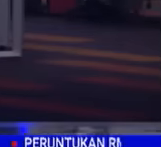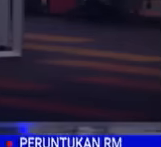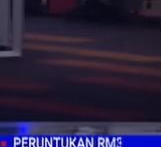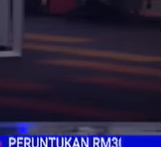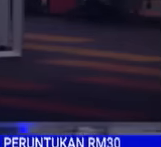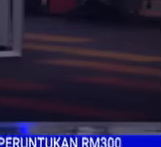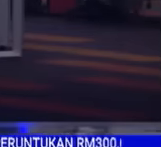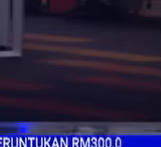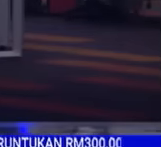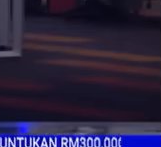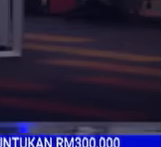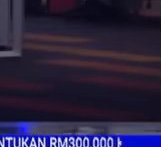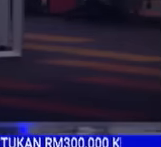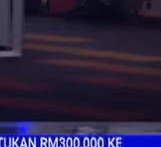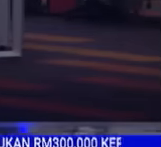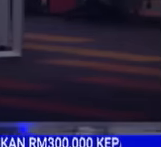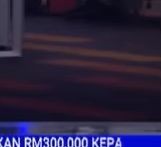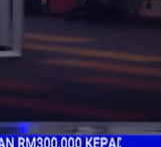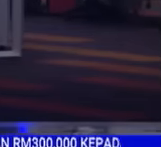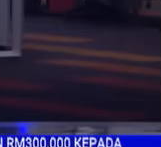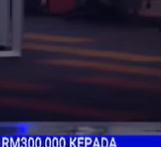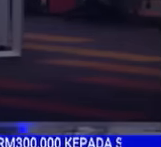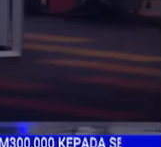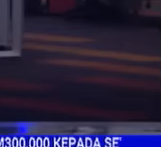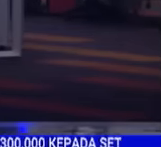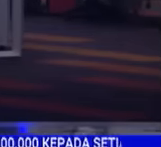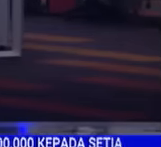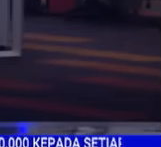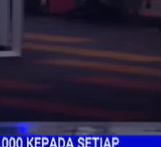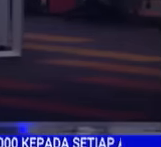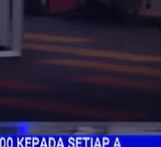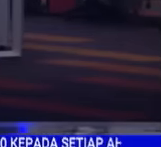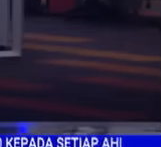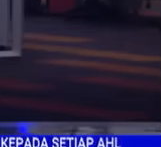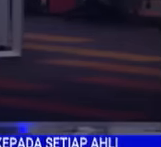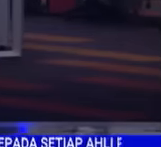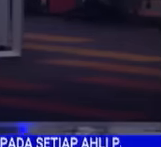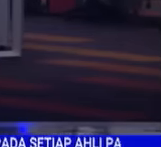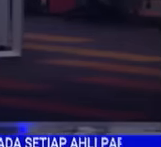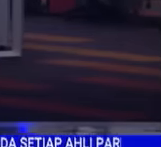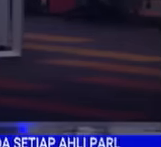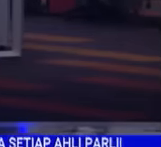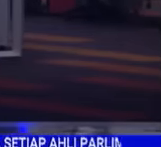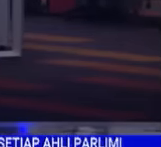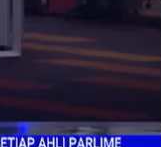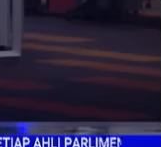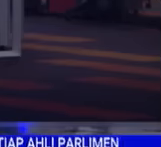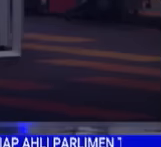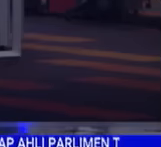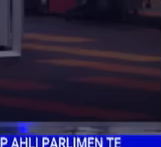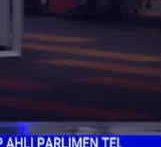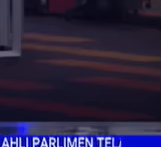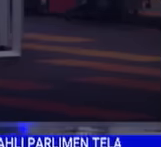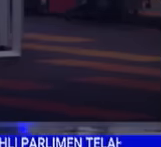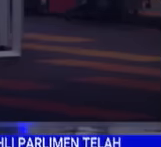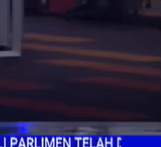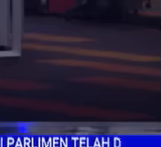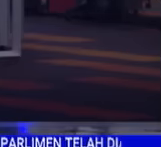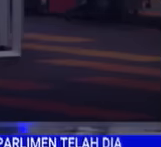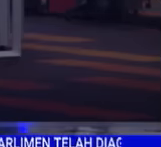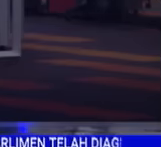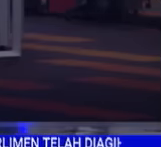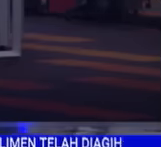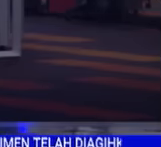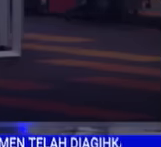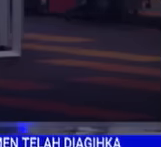Baik, saudara, edisi Sukan 11 Julai melabuhkan tirainya. Kekal aktif dan teruskan kesetiaan anda bersama kami. Jangan lupa